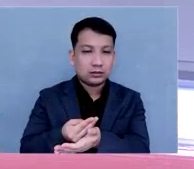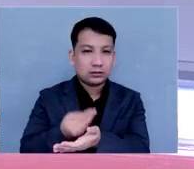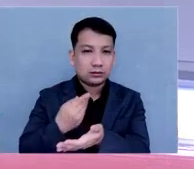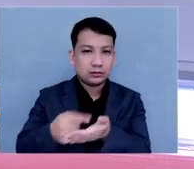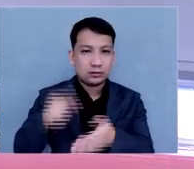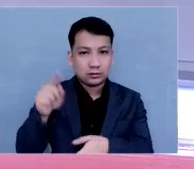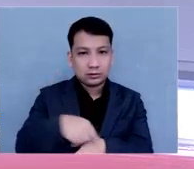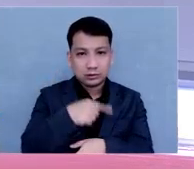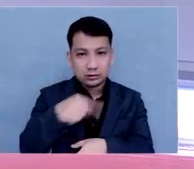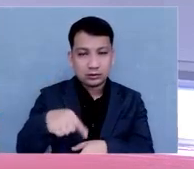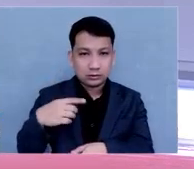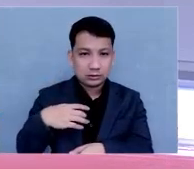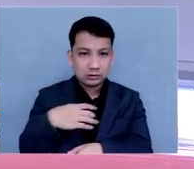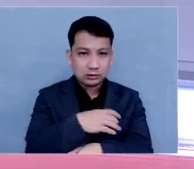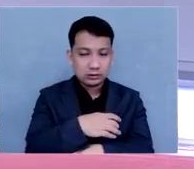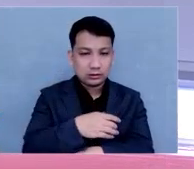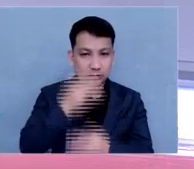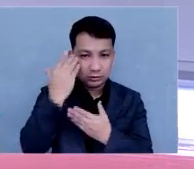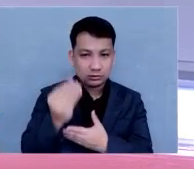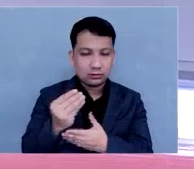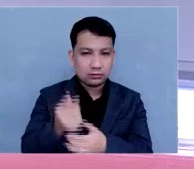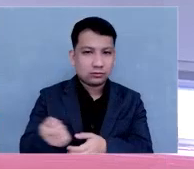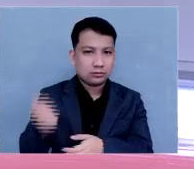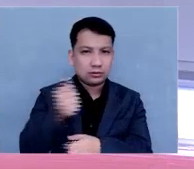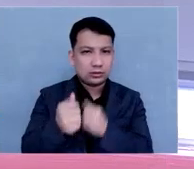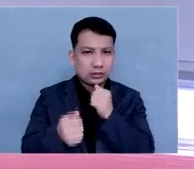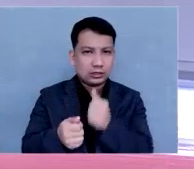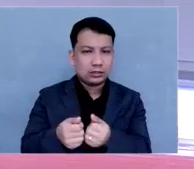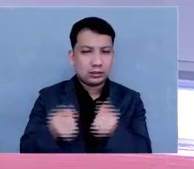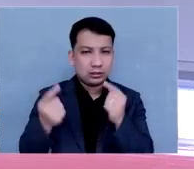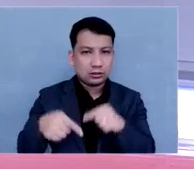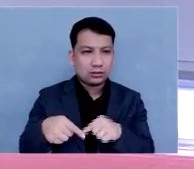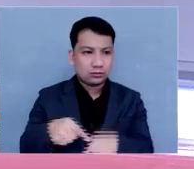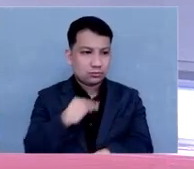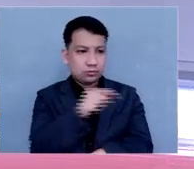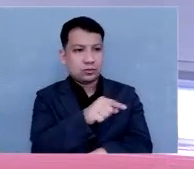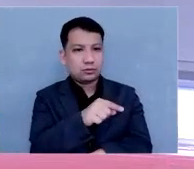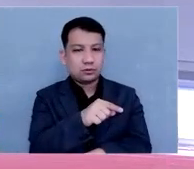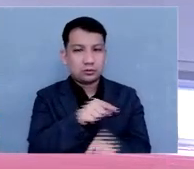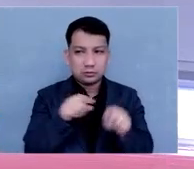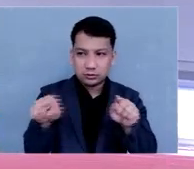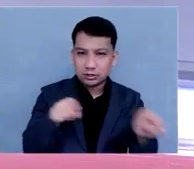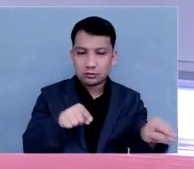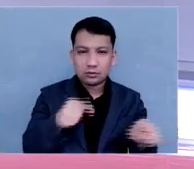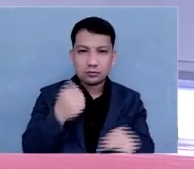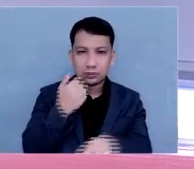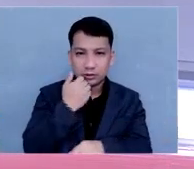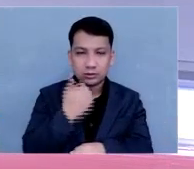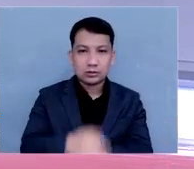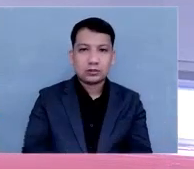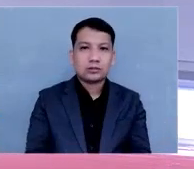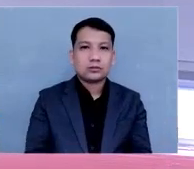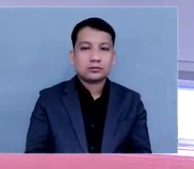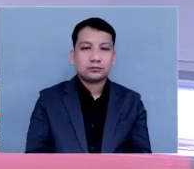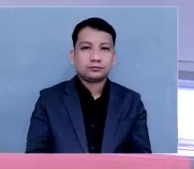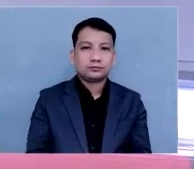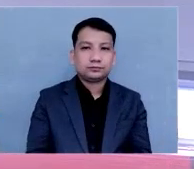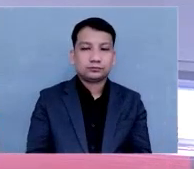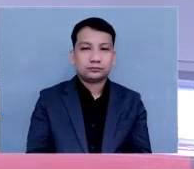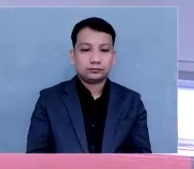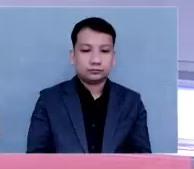ang camera giit ng speaker hindi dapat nagtuturo ang may kasalanan nasa frontline ang balitang iyan si